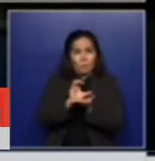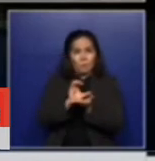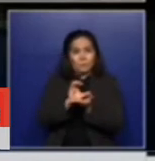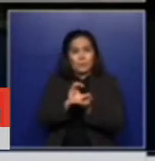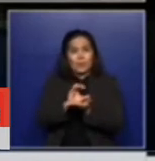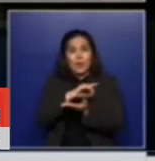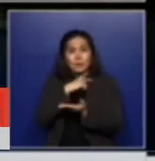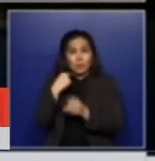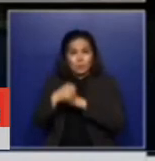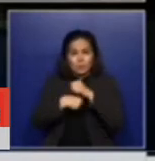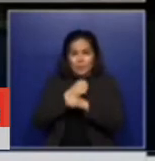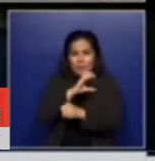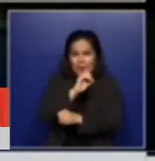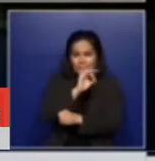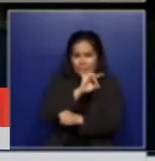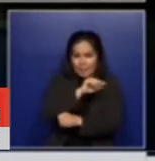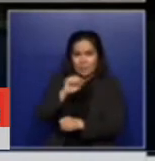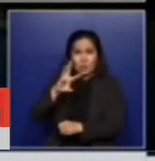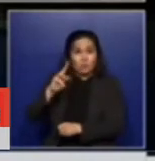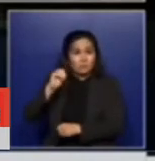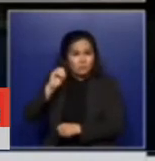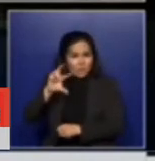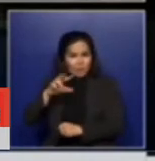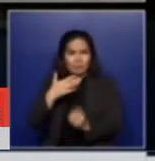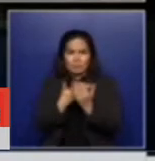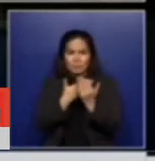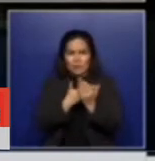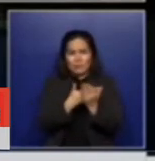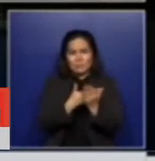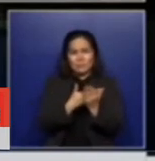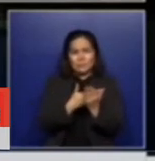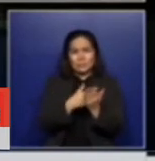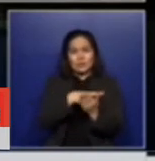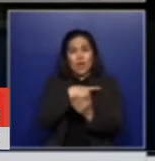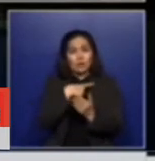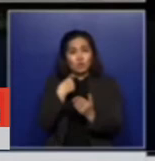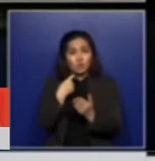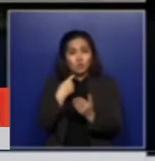58ถึงปี63รวมทั้งสิ้น